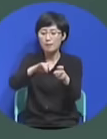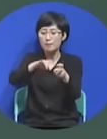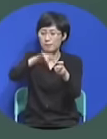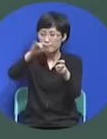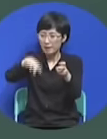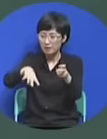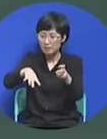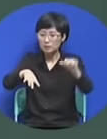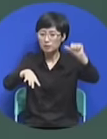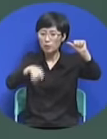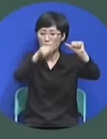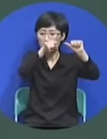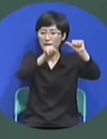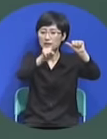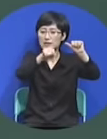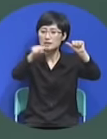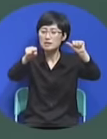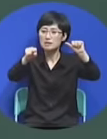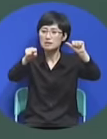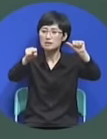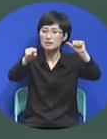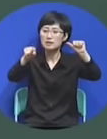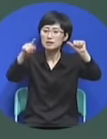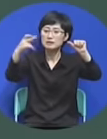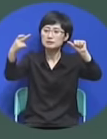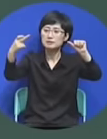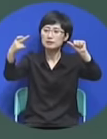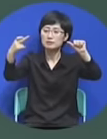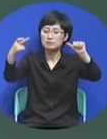1절에서 여러분 아시다시피 12절까지 나오는 거예요.